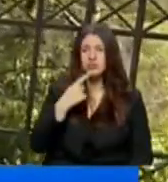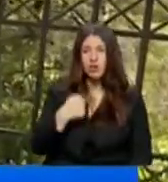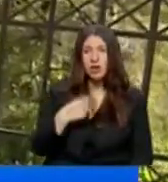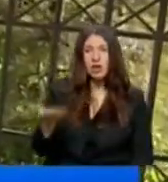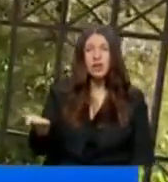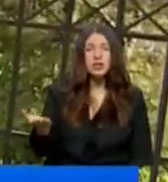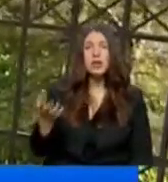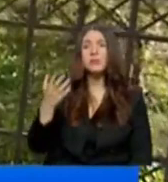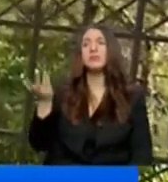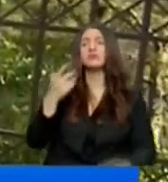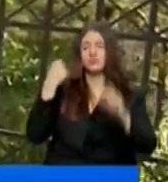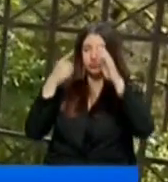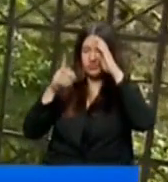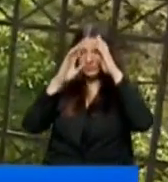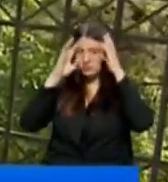Şöyle düşünün.